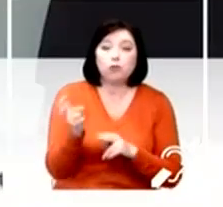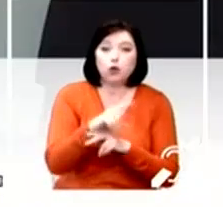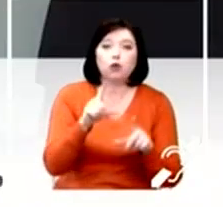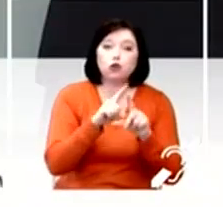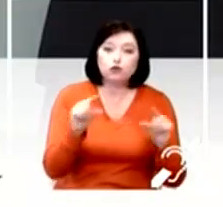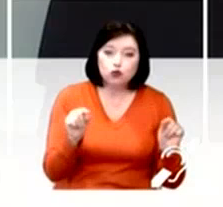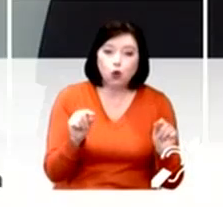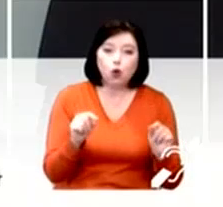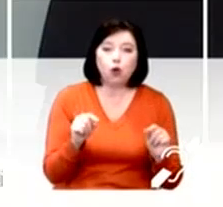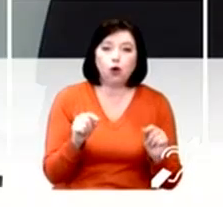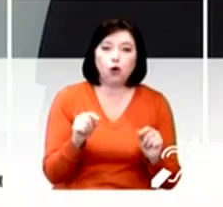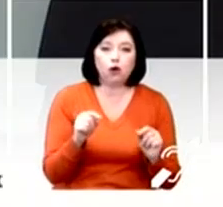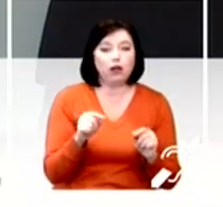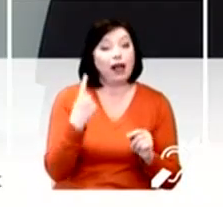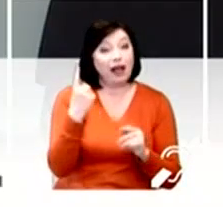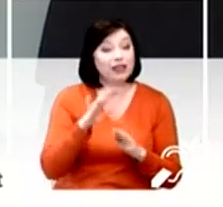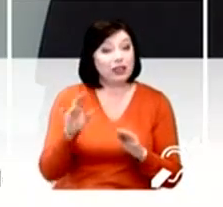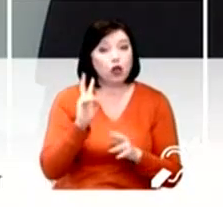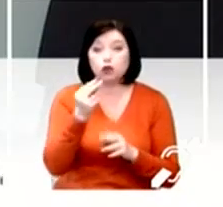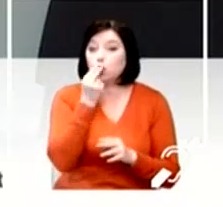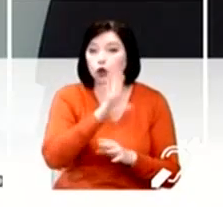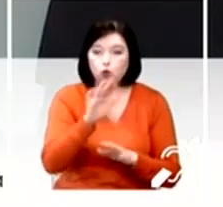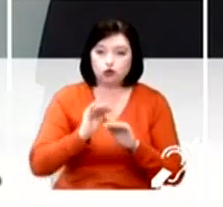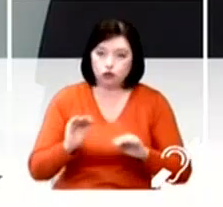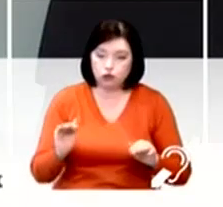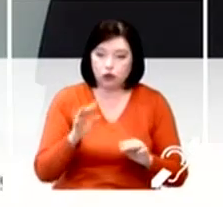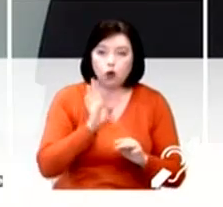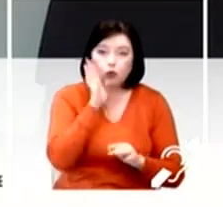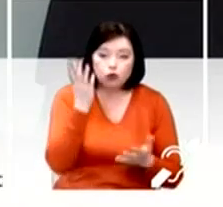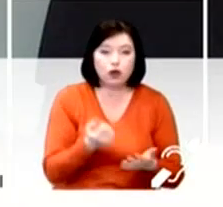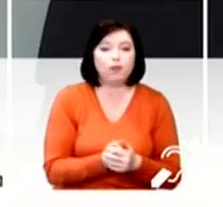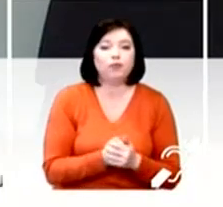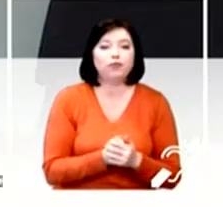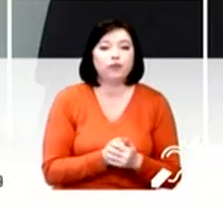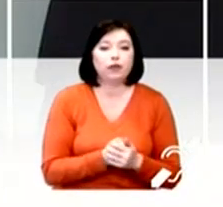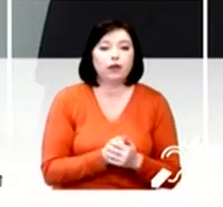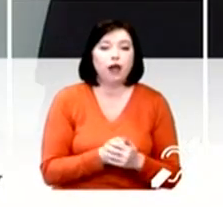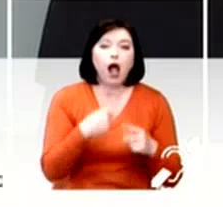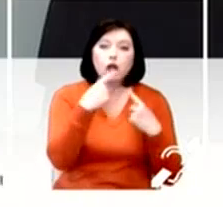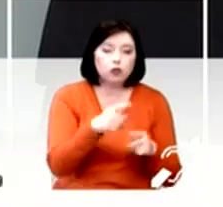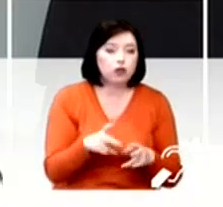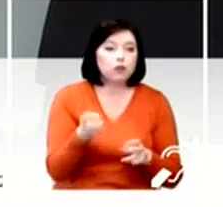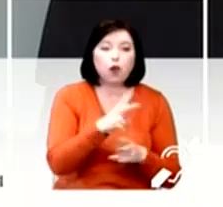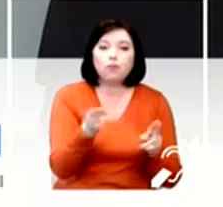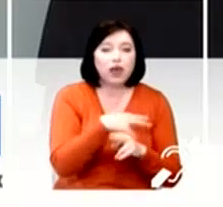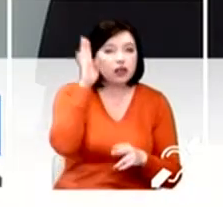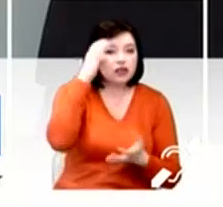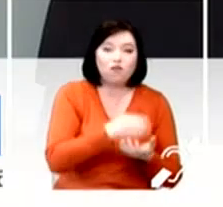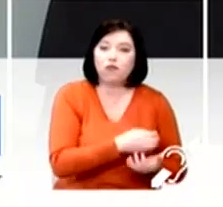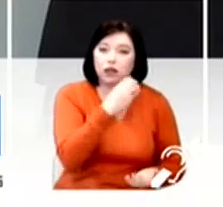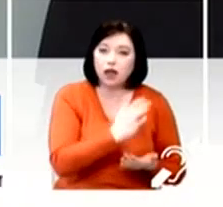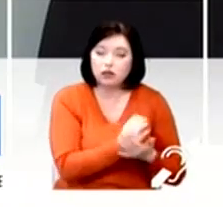școală care, o parte de copii care nu mănâncă dimineață, alții vin fără apă, fără